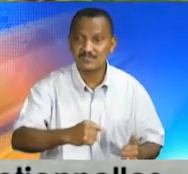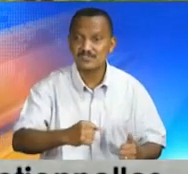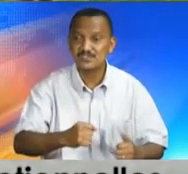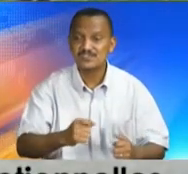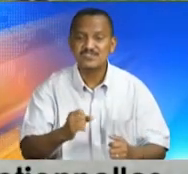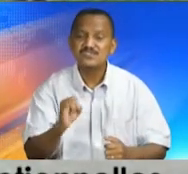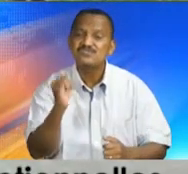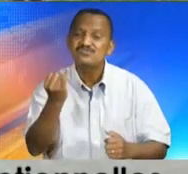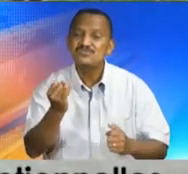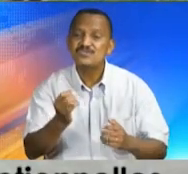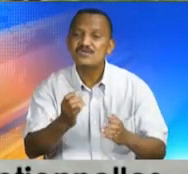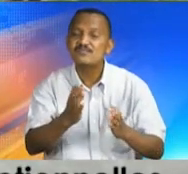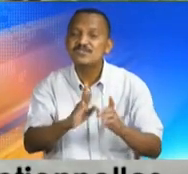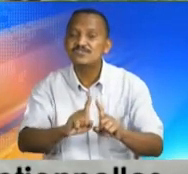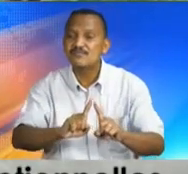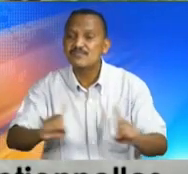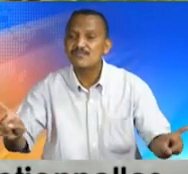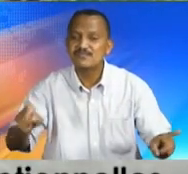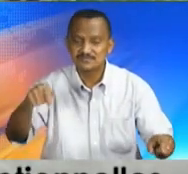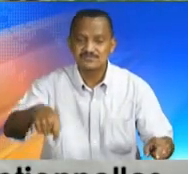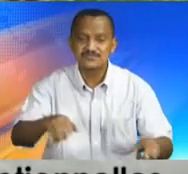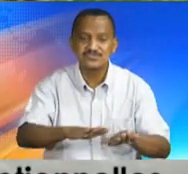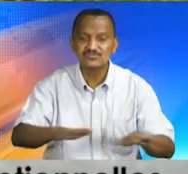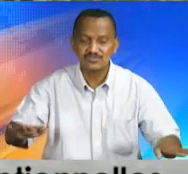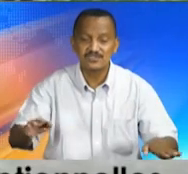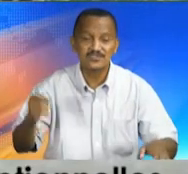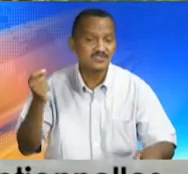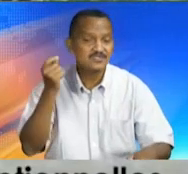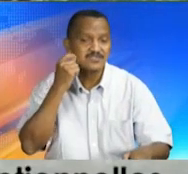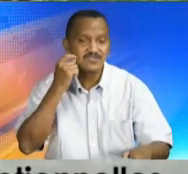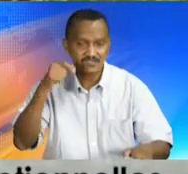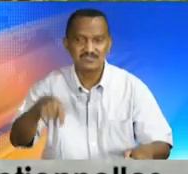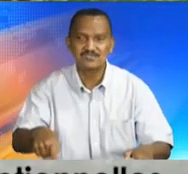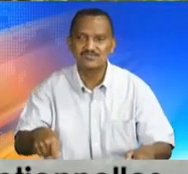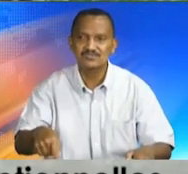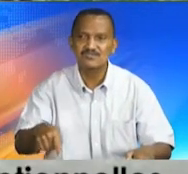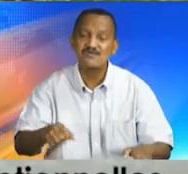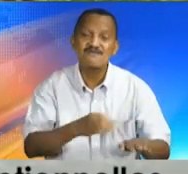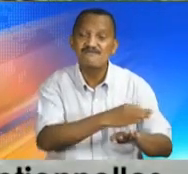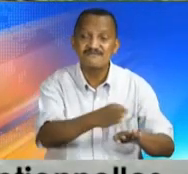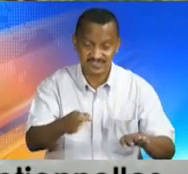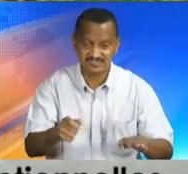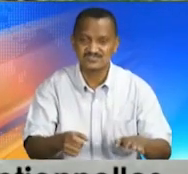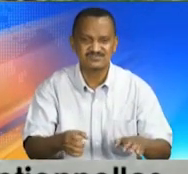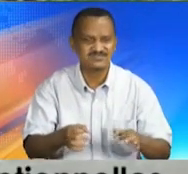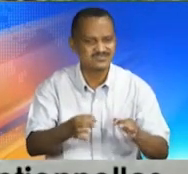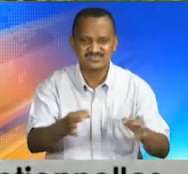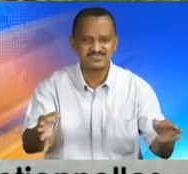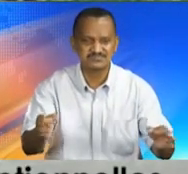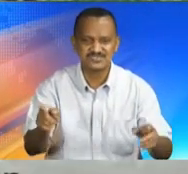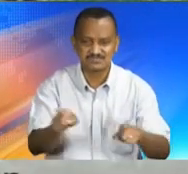tanteliko ity zany sy mampiavaka ny toerana misy ahy eto a de zay ihany zany eto amin'ity faritra misy anay ity no manana le